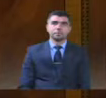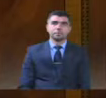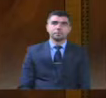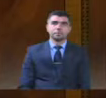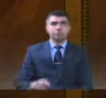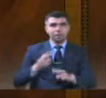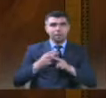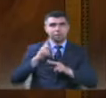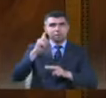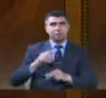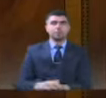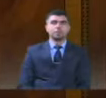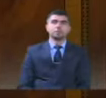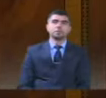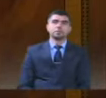بسم الله الرحمن الرحيم.